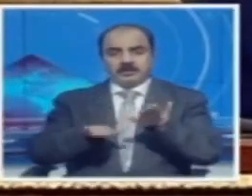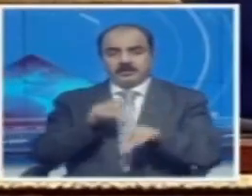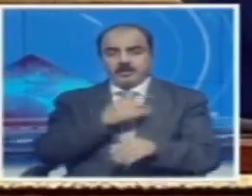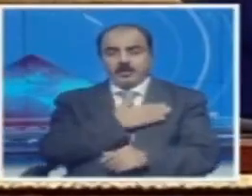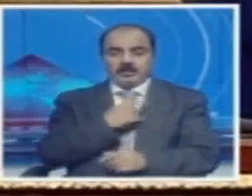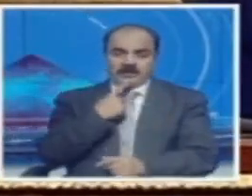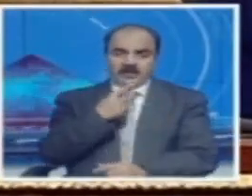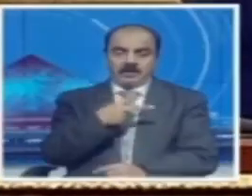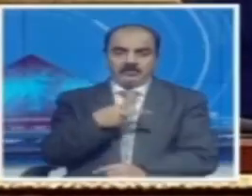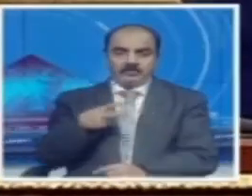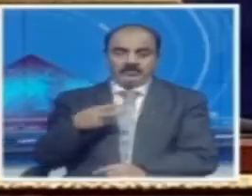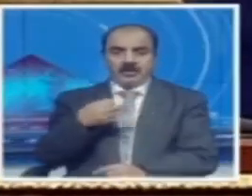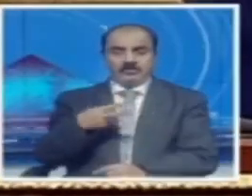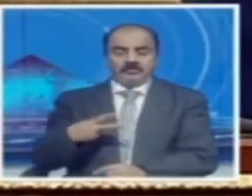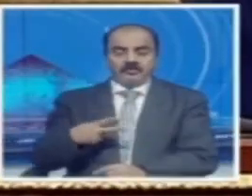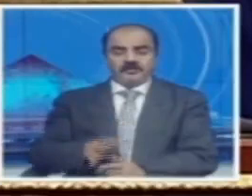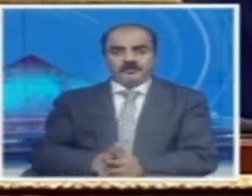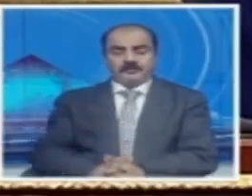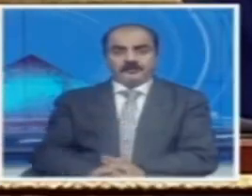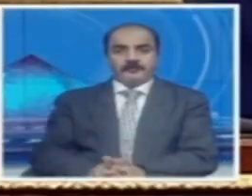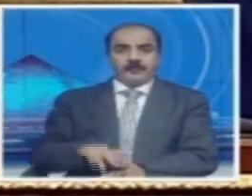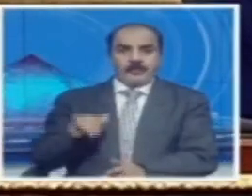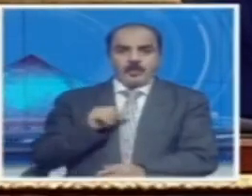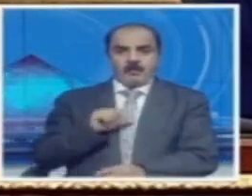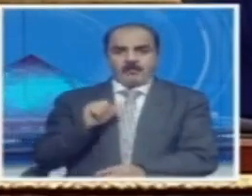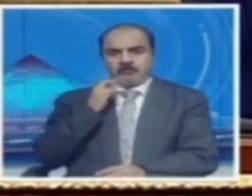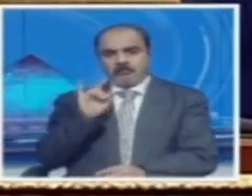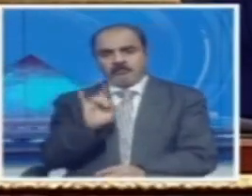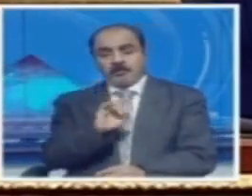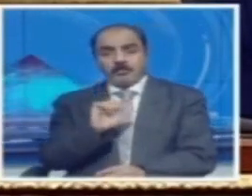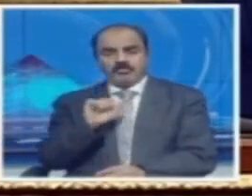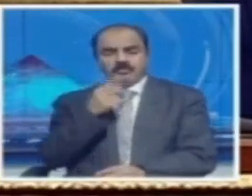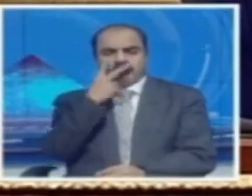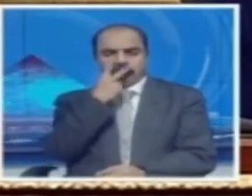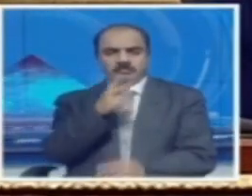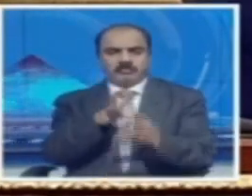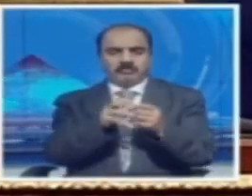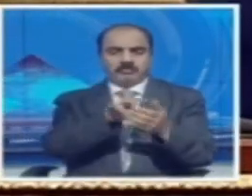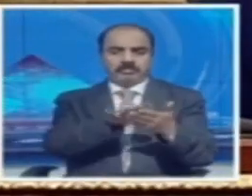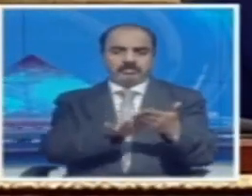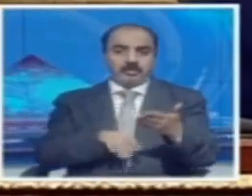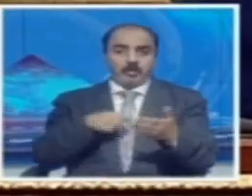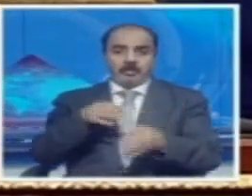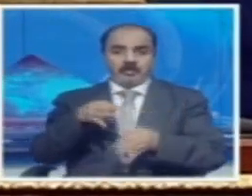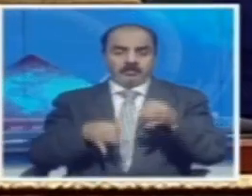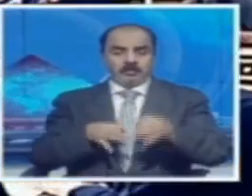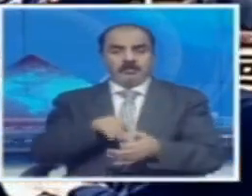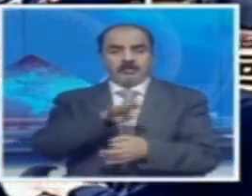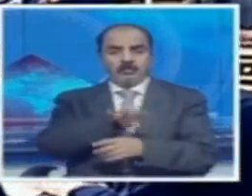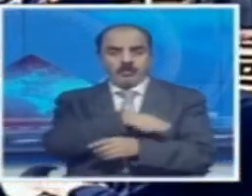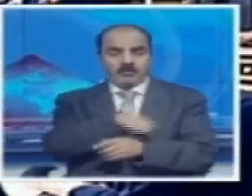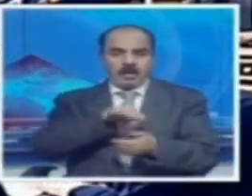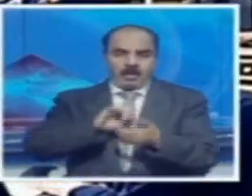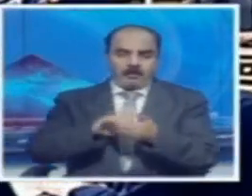للدولة للسنة المالية. من منطلق دوره الرقابي، استمع مجلس النواب لبياني وزيري المالية والتخطيط بشأن